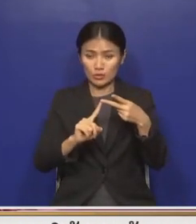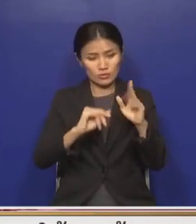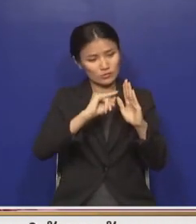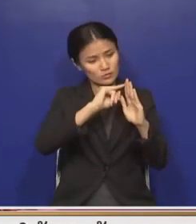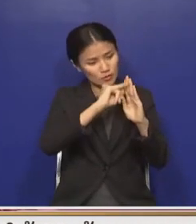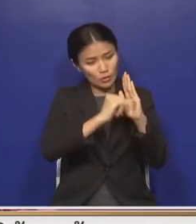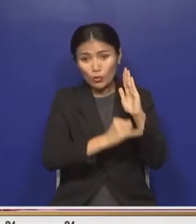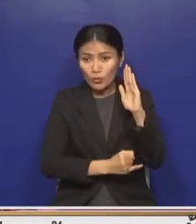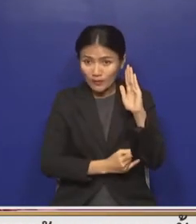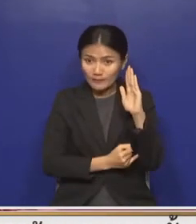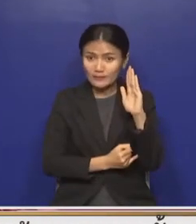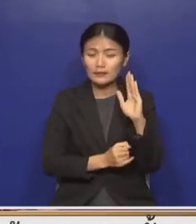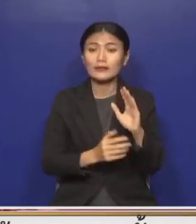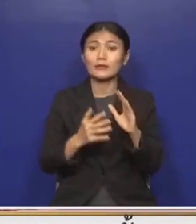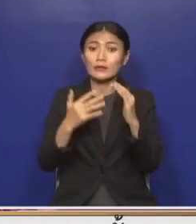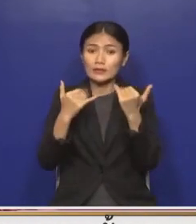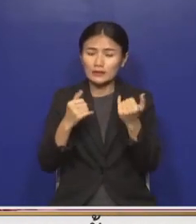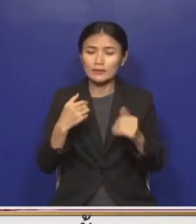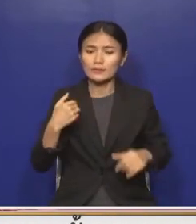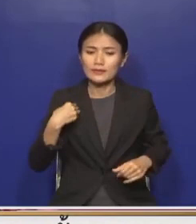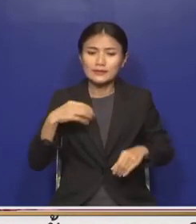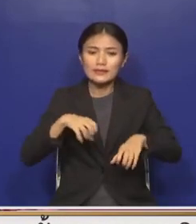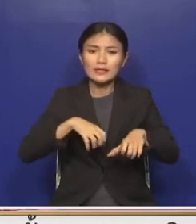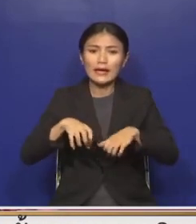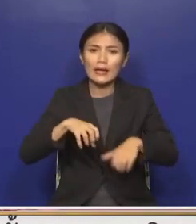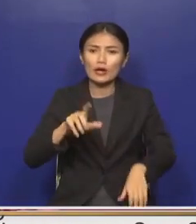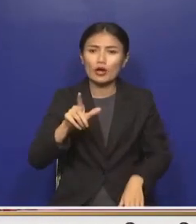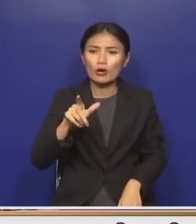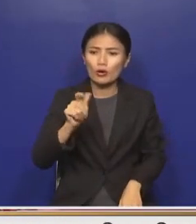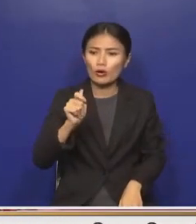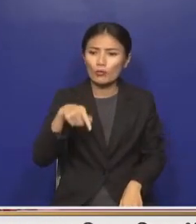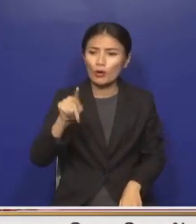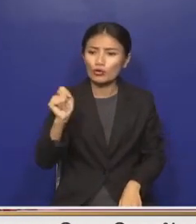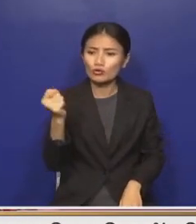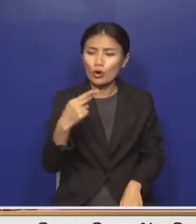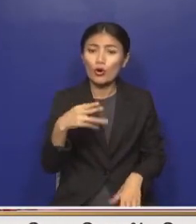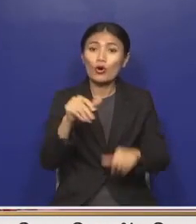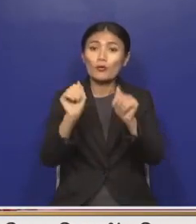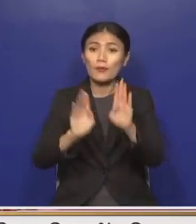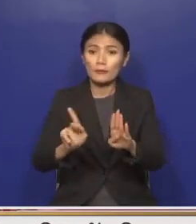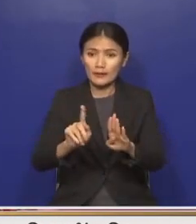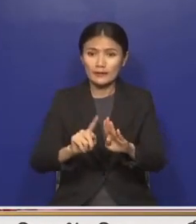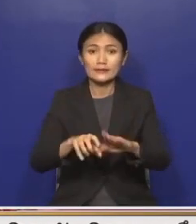โดยจะพอห ยงและแ่งป jaxจัการคตงแต่องคเรา attraction ส่นตำบน